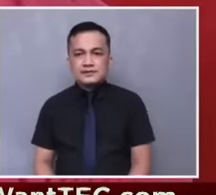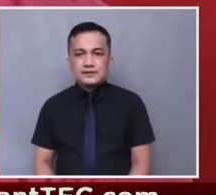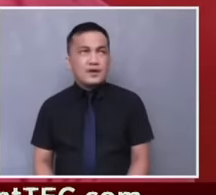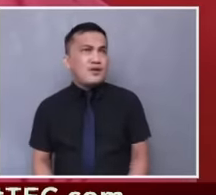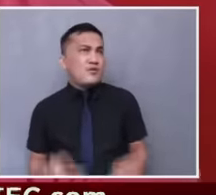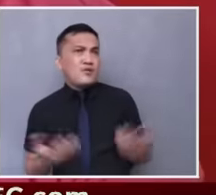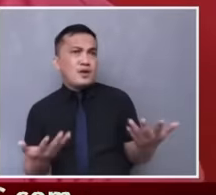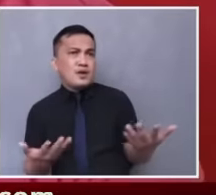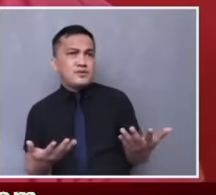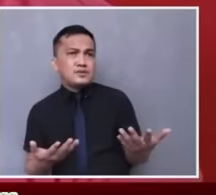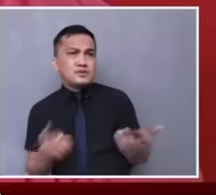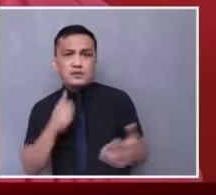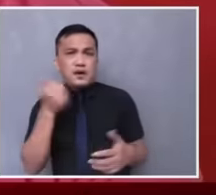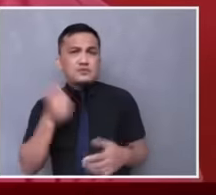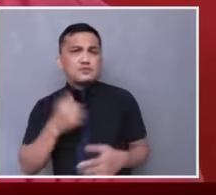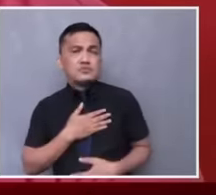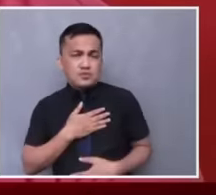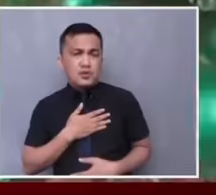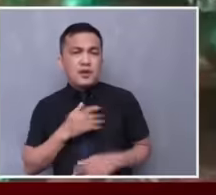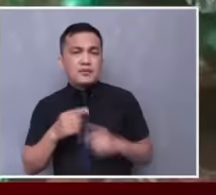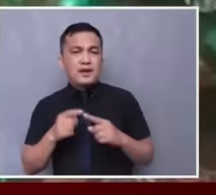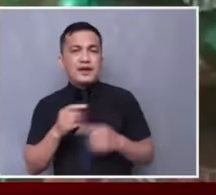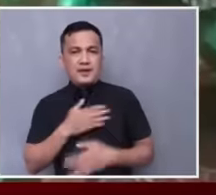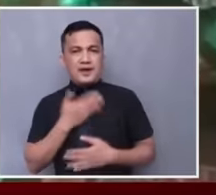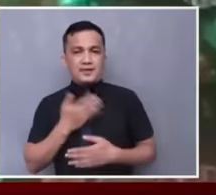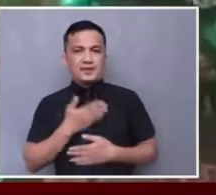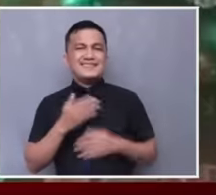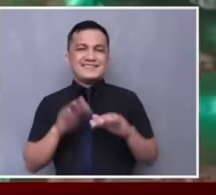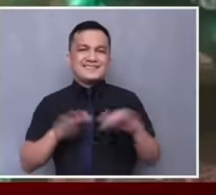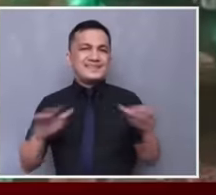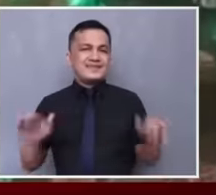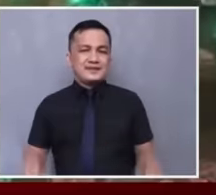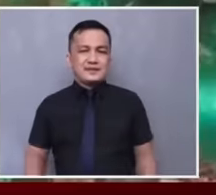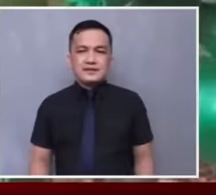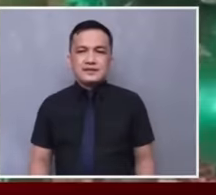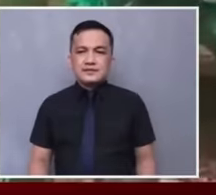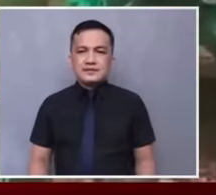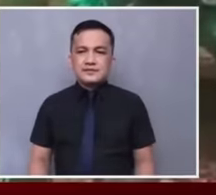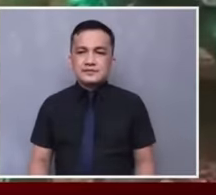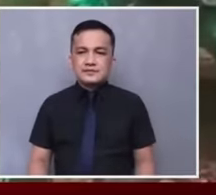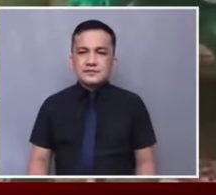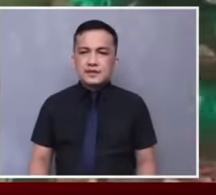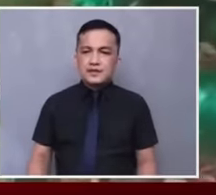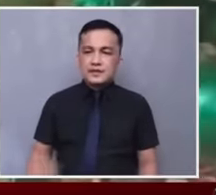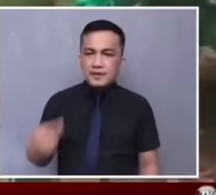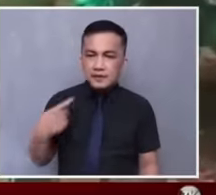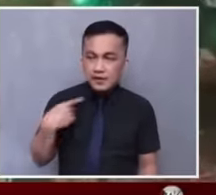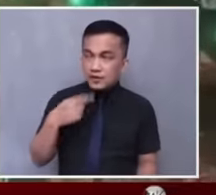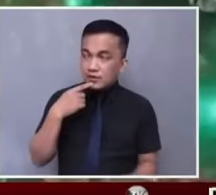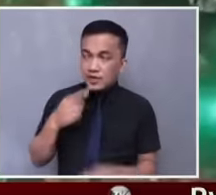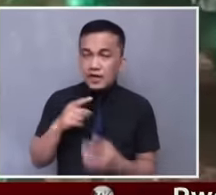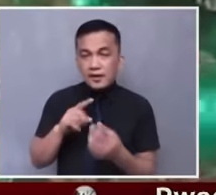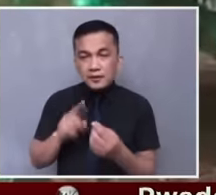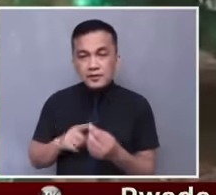hangad kundi ang kaligayahan ng mga bata. Merong music at parang